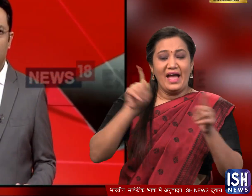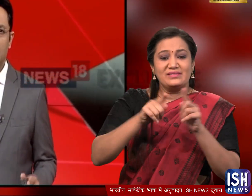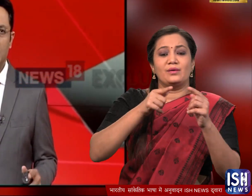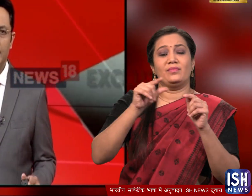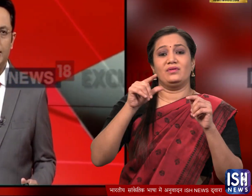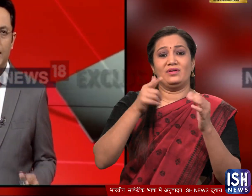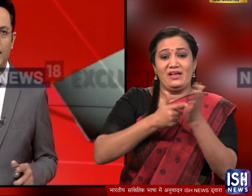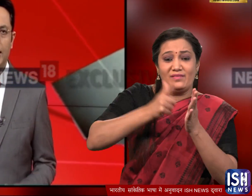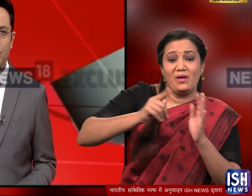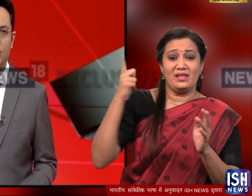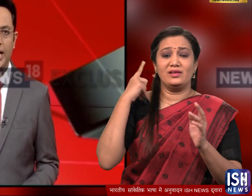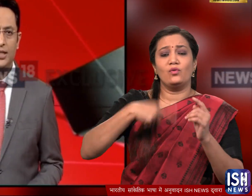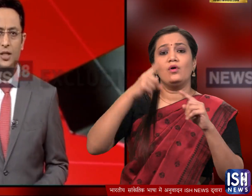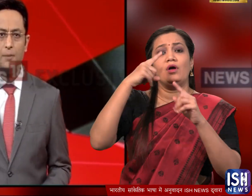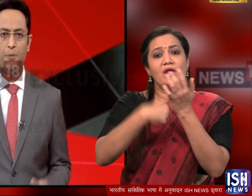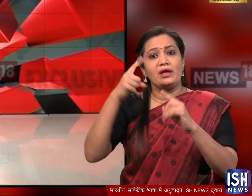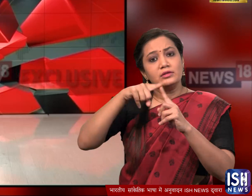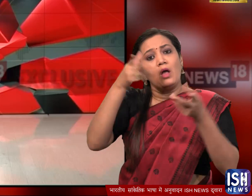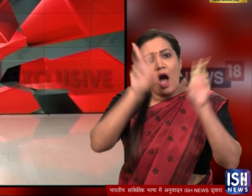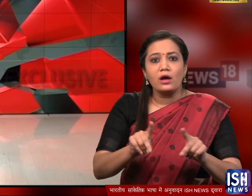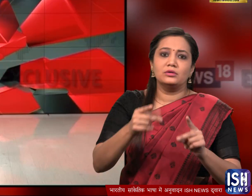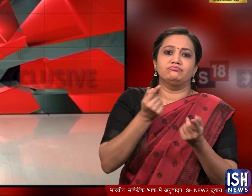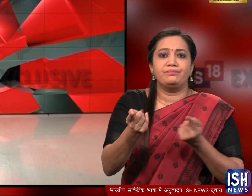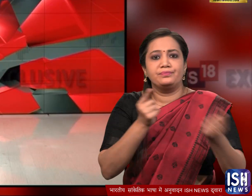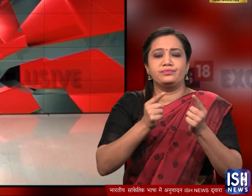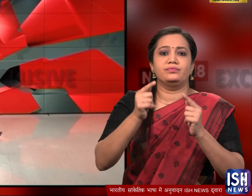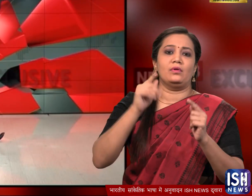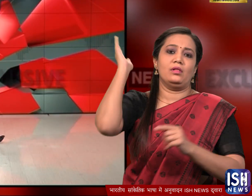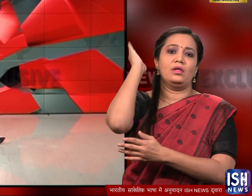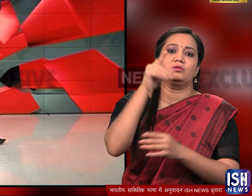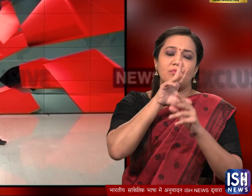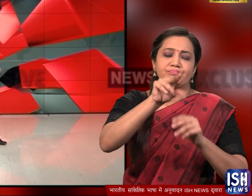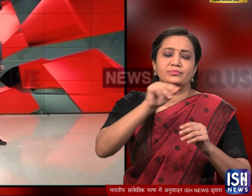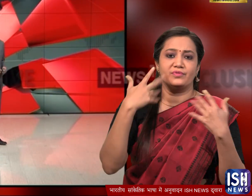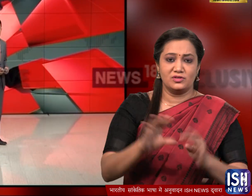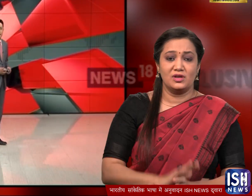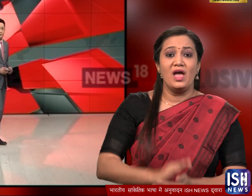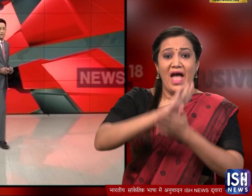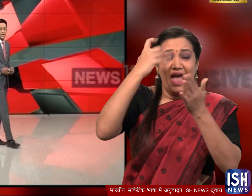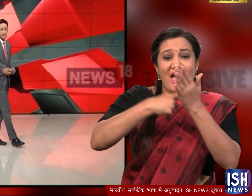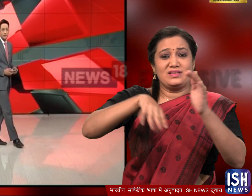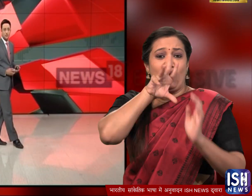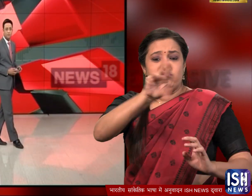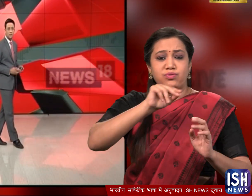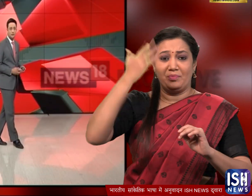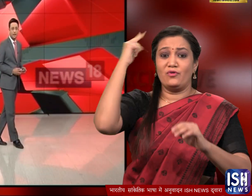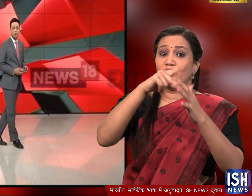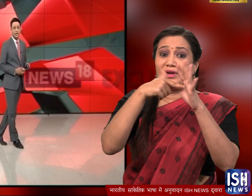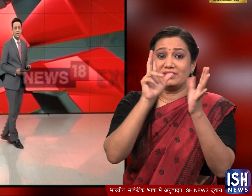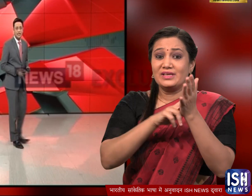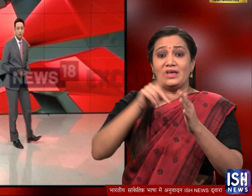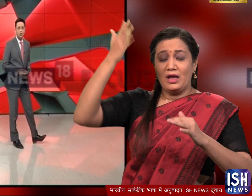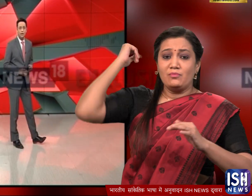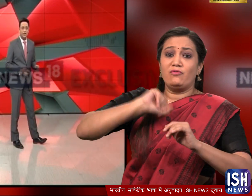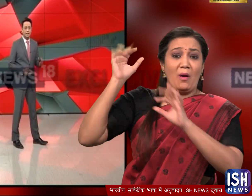के बीच में किसान नेता राकेश टिकैत ने फिर भड़काऊ बयान दे डाला। हरियाणा के हिसार में हुई महापंचायत में टिकैत ने 26 जनवरी को